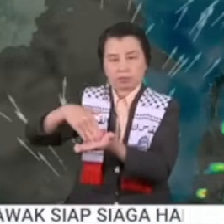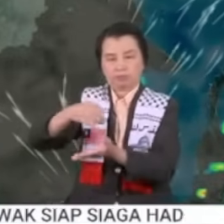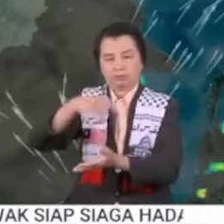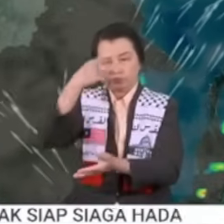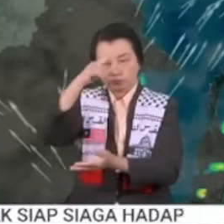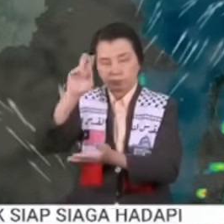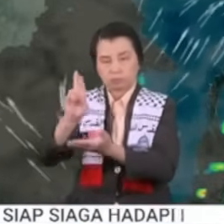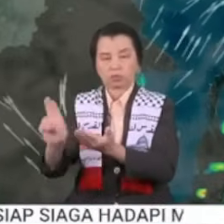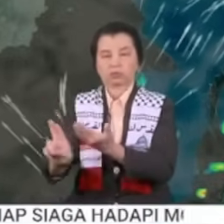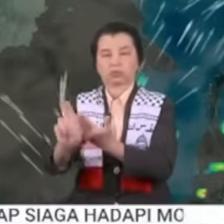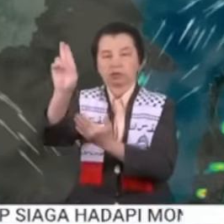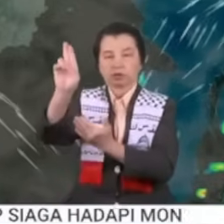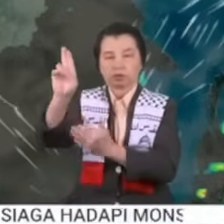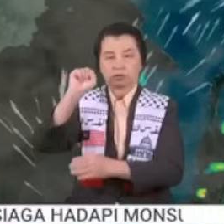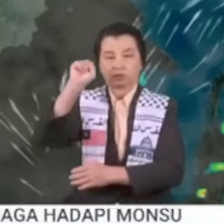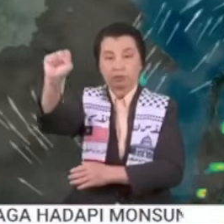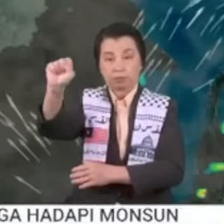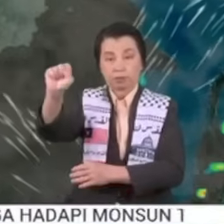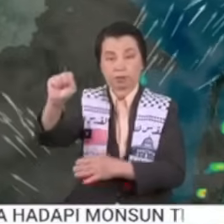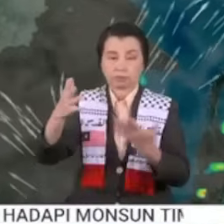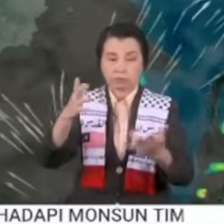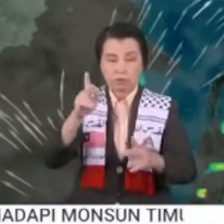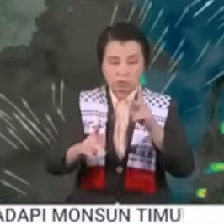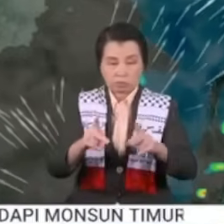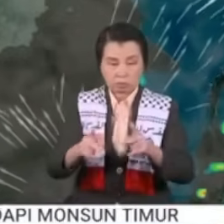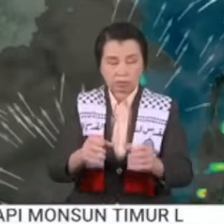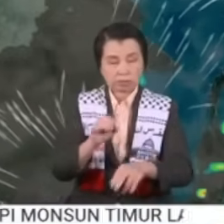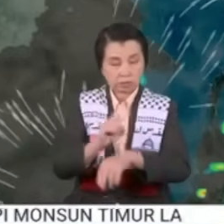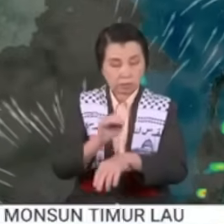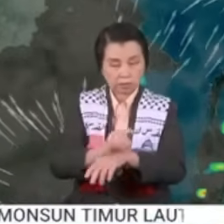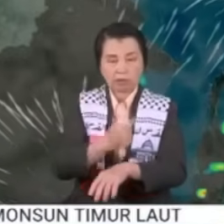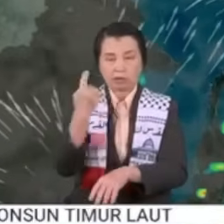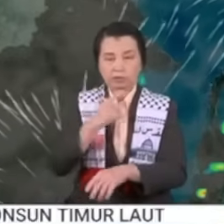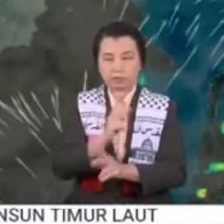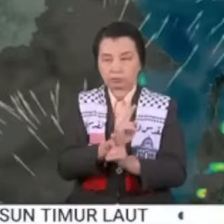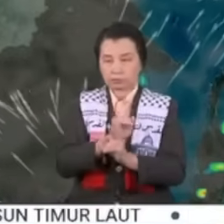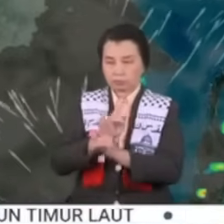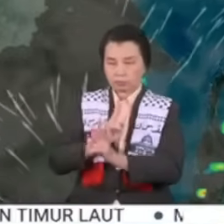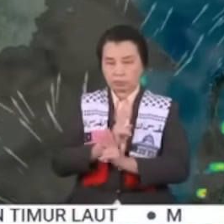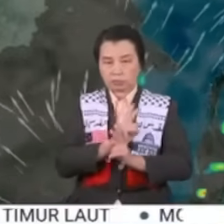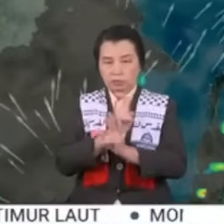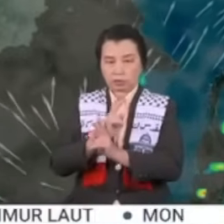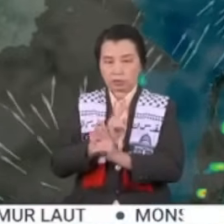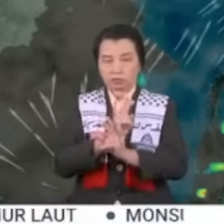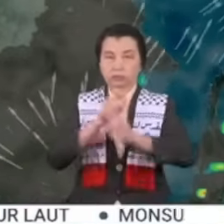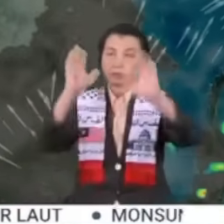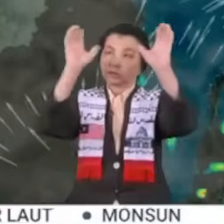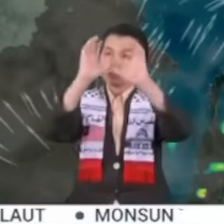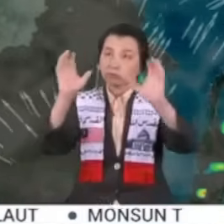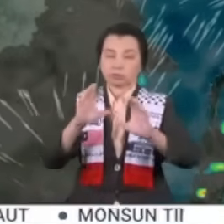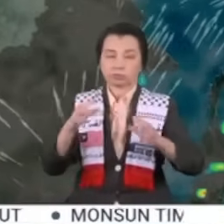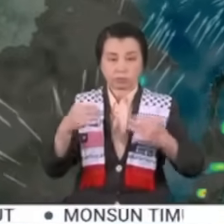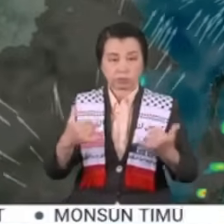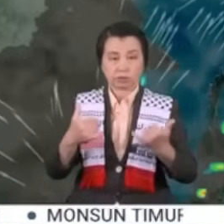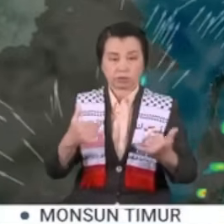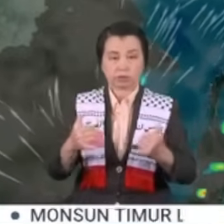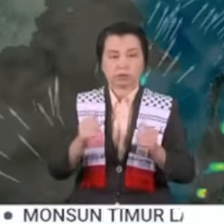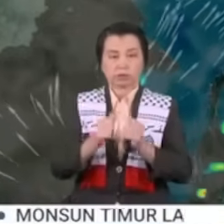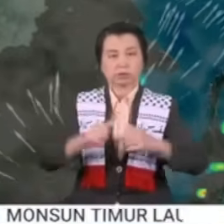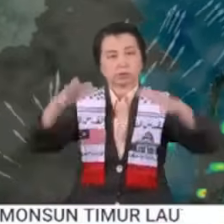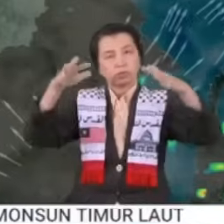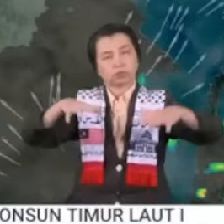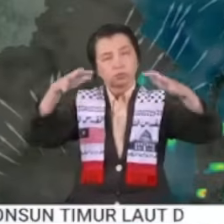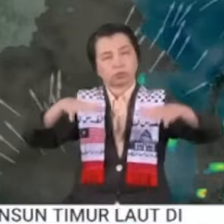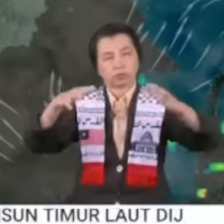juga Utara Sabah oleh itu orang awam dinasihkan supaya sentiasa berhati-hati dengan keadaan cuaca semasa dengan keadaan cuaca